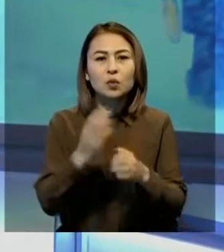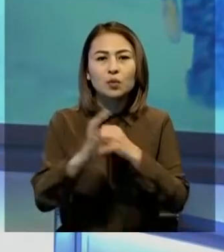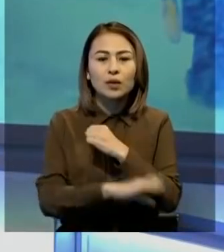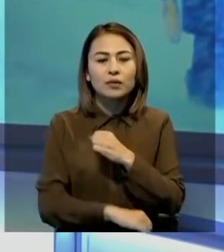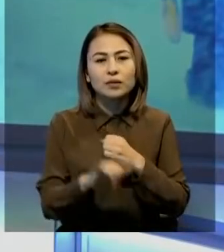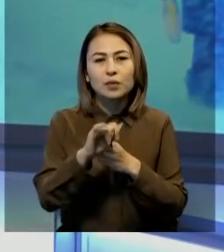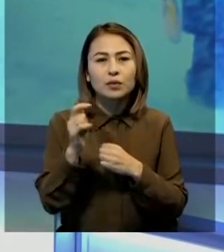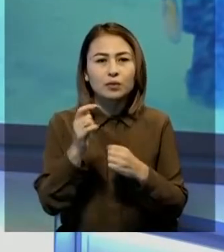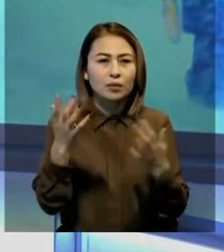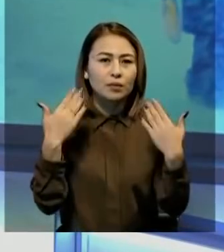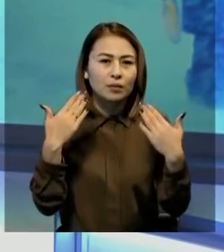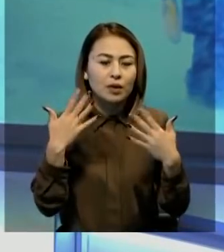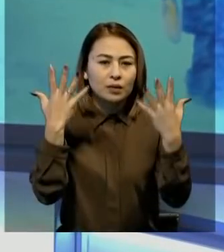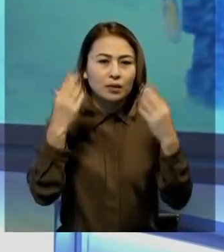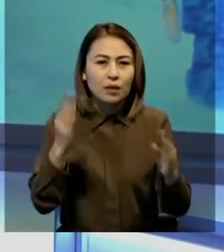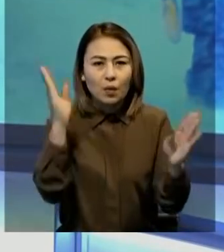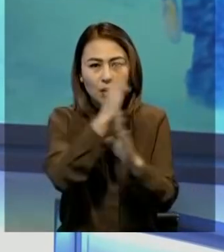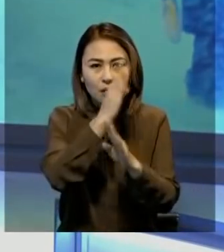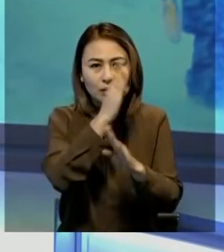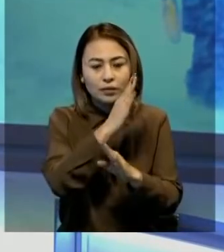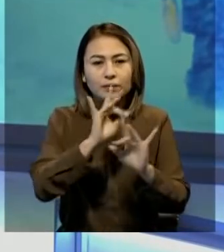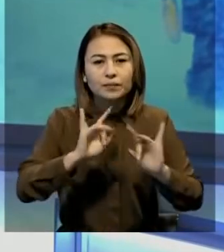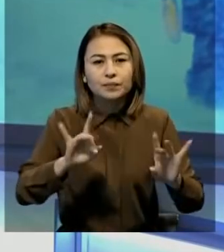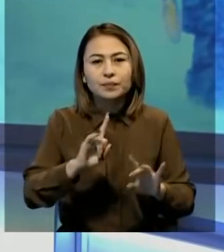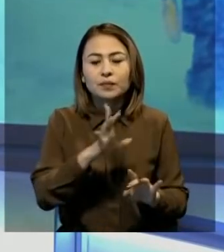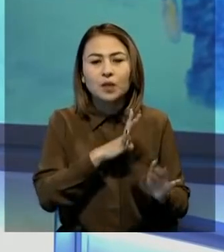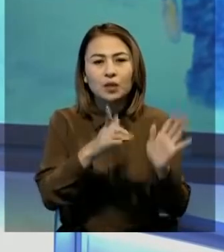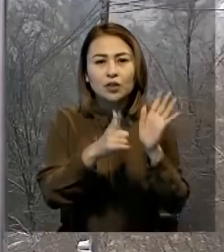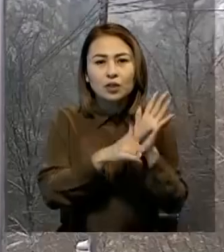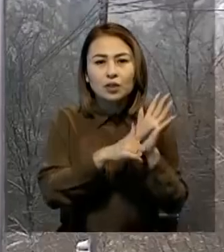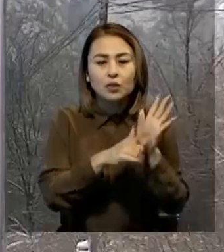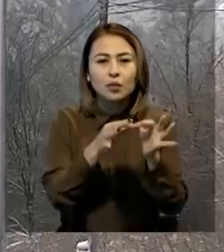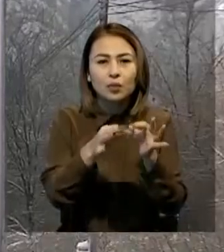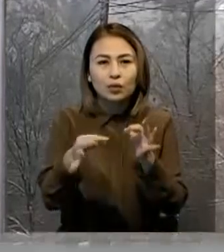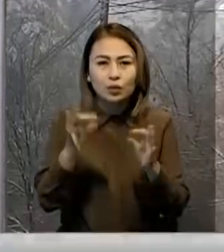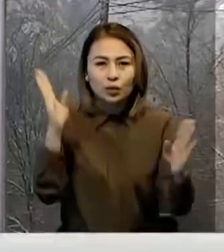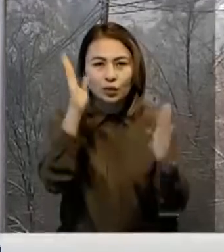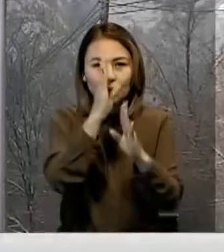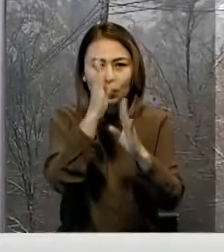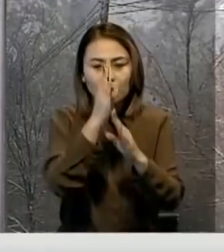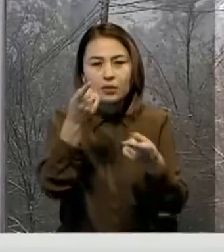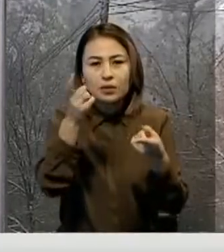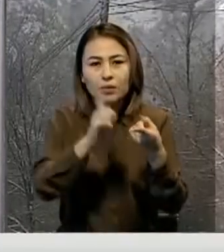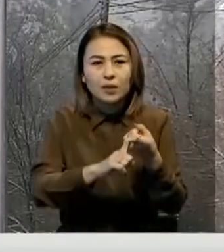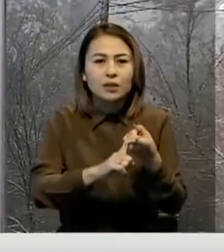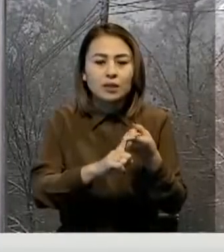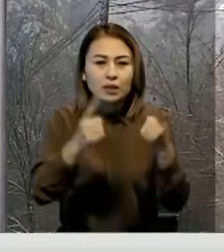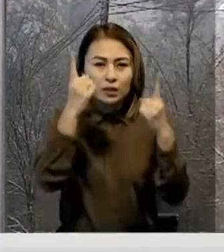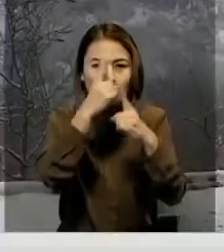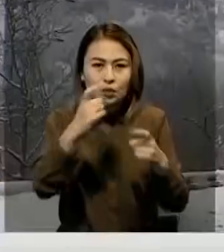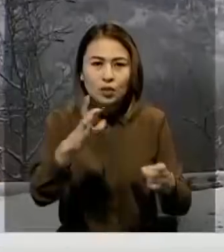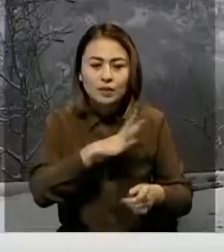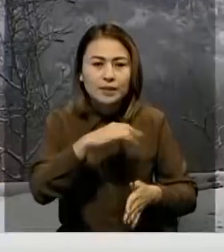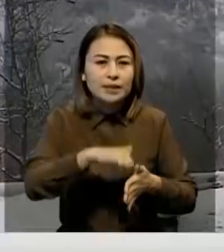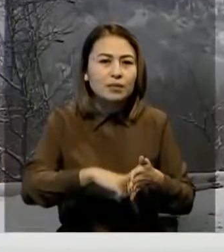Жаңалықтарымыздың соңында демалыс күндеріне арналған ауа райына тоқтала кетсек, Қазгидромет еліміздің 7 өңірінде күннің қолайсыздығына байланысты